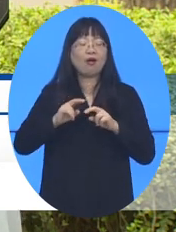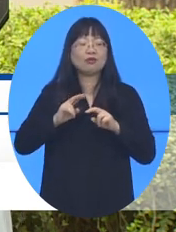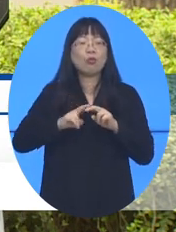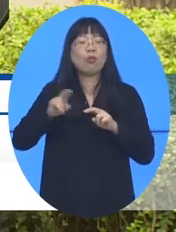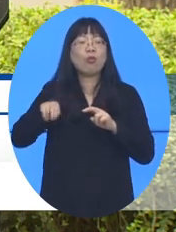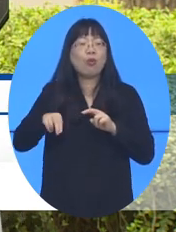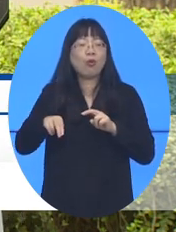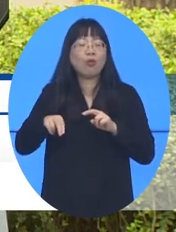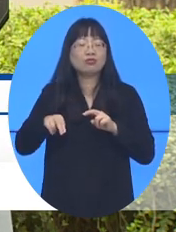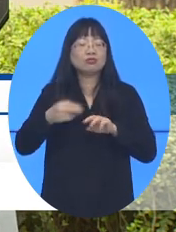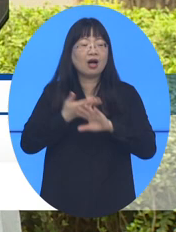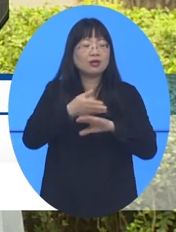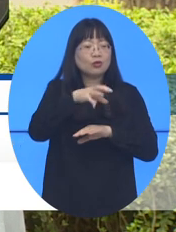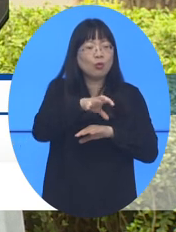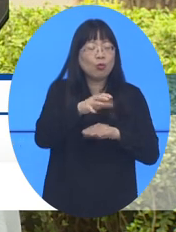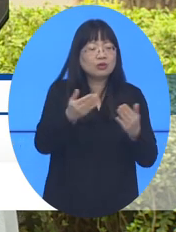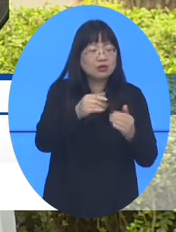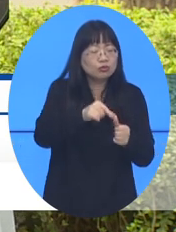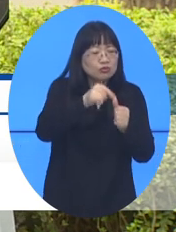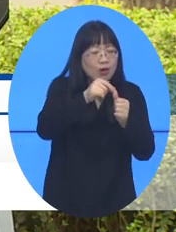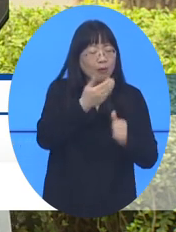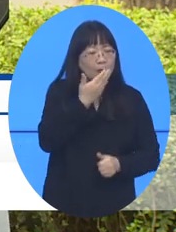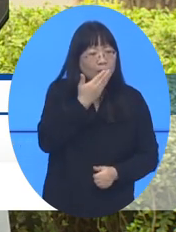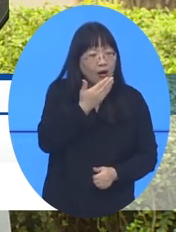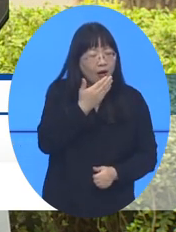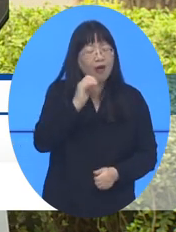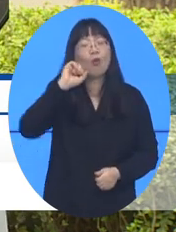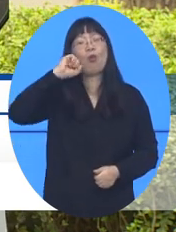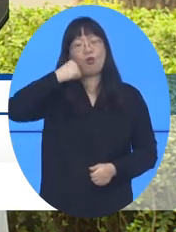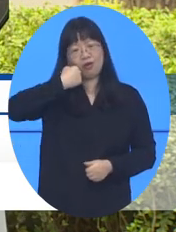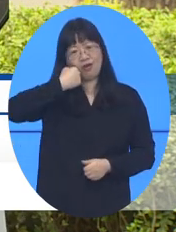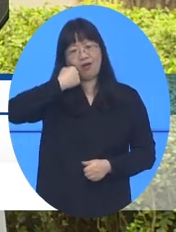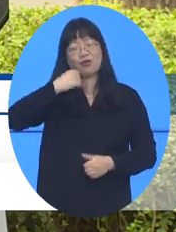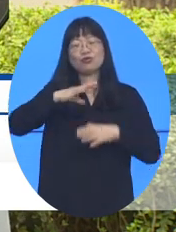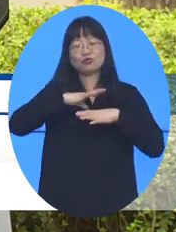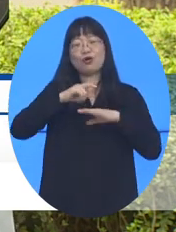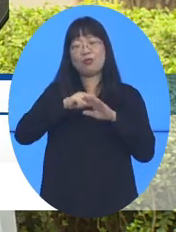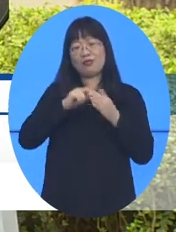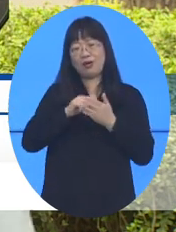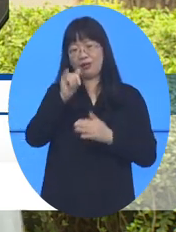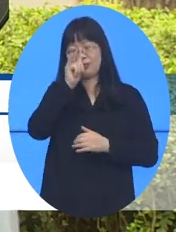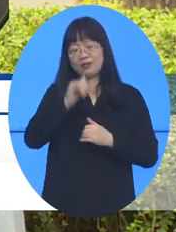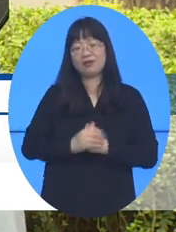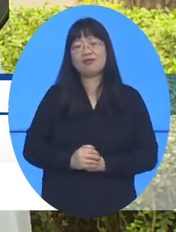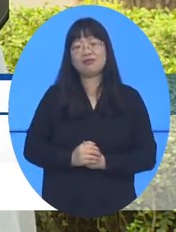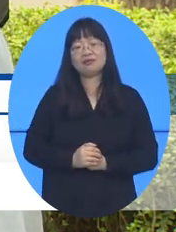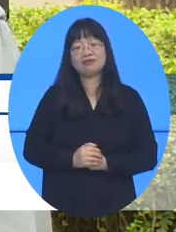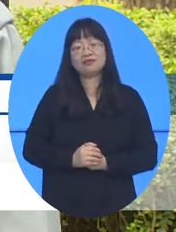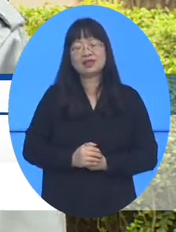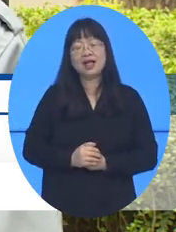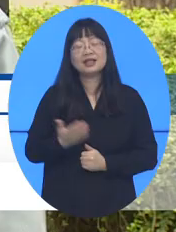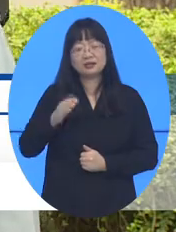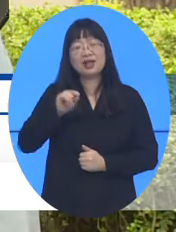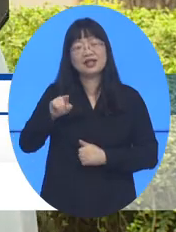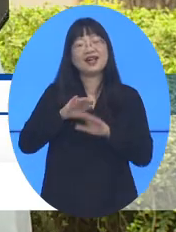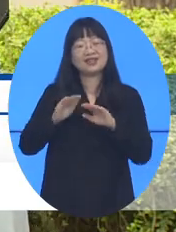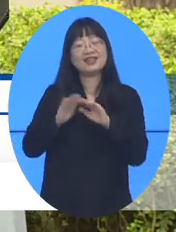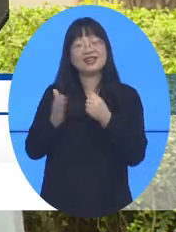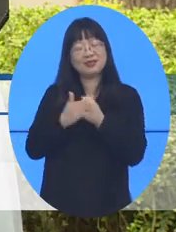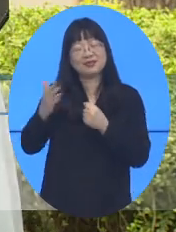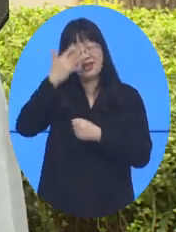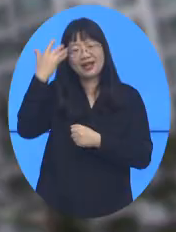나가게 된다면 혹시 다른 데서 일자리 같은 거 구하기가 어렵지 않을까 하는 두려움 같은 거 이런 것이 일단